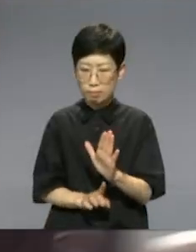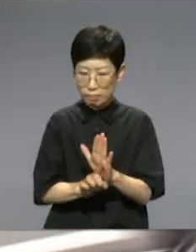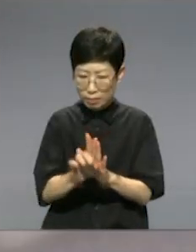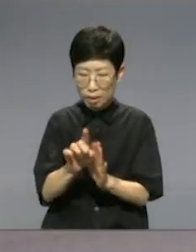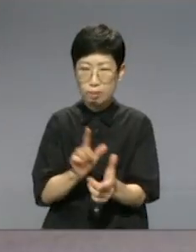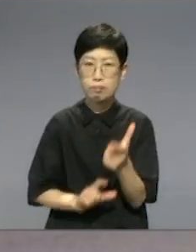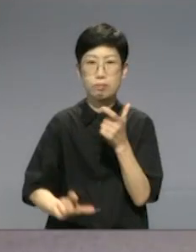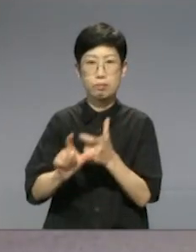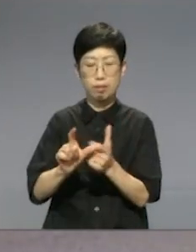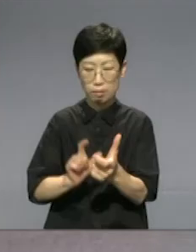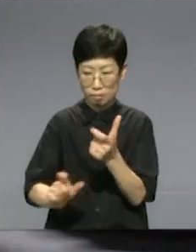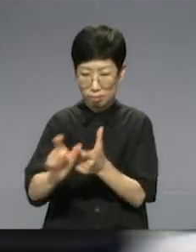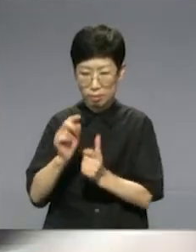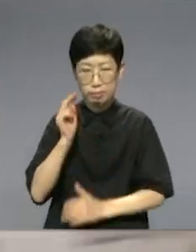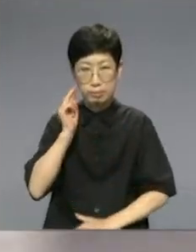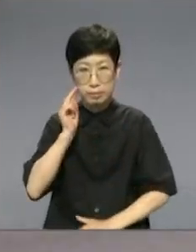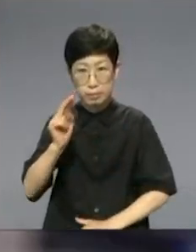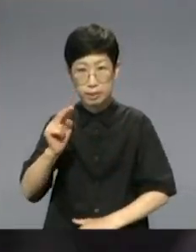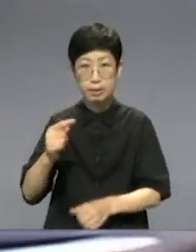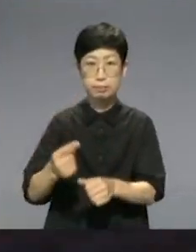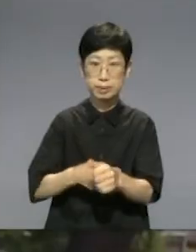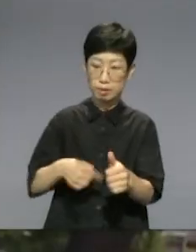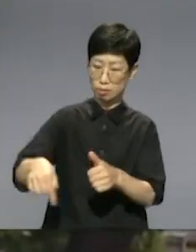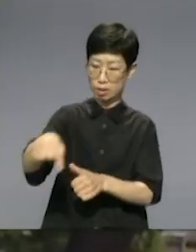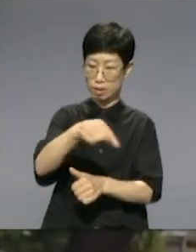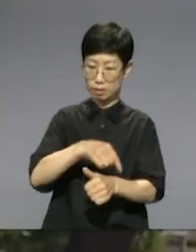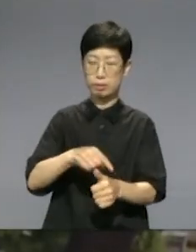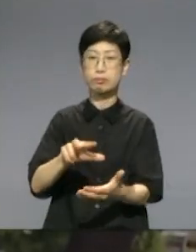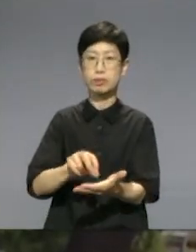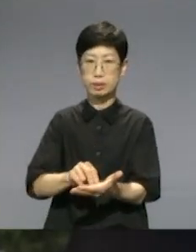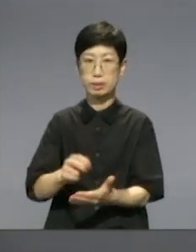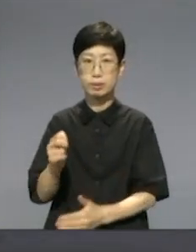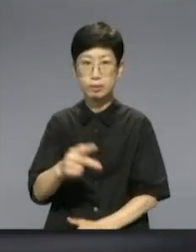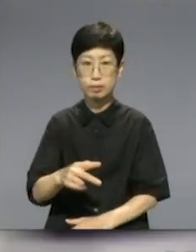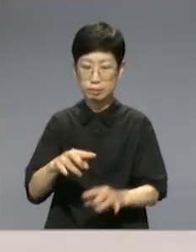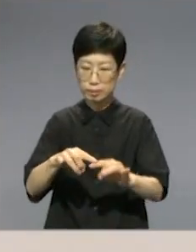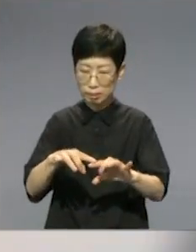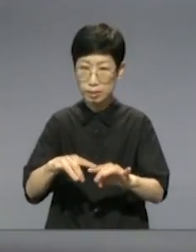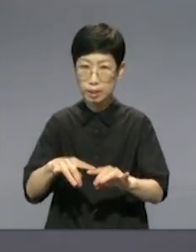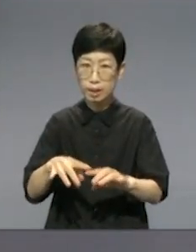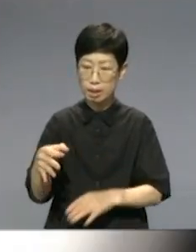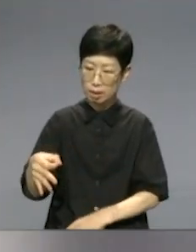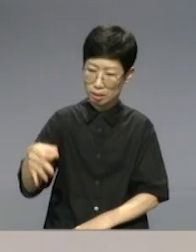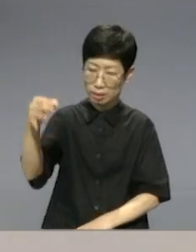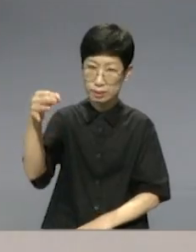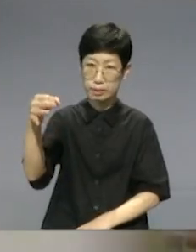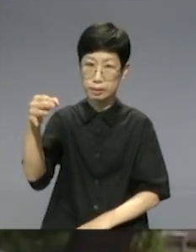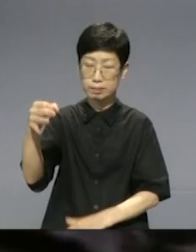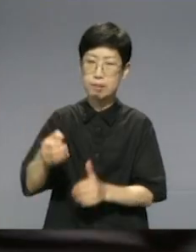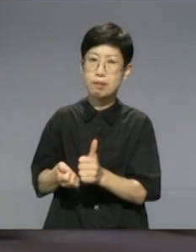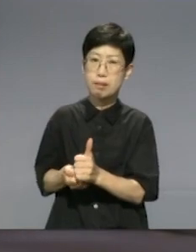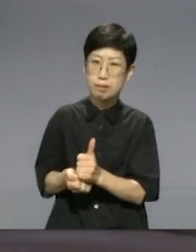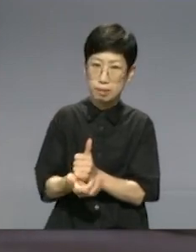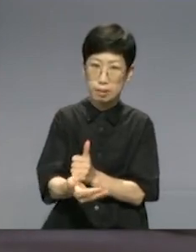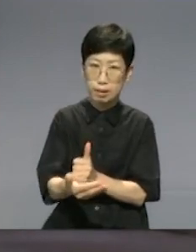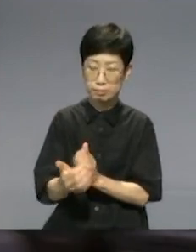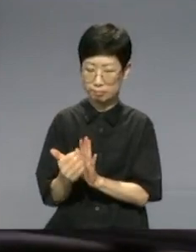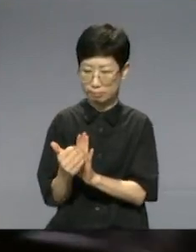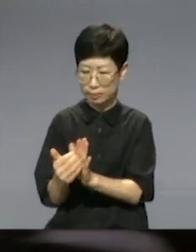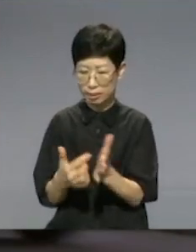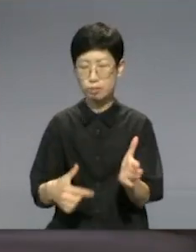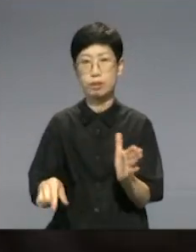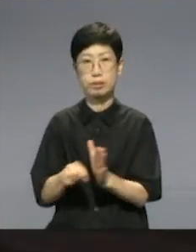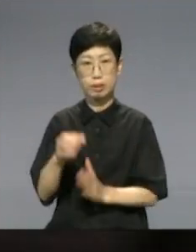점점 심각해지는 만큼 환경 면으로는 물론이고 에너지 가격 상승에 영향을 받지 않도록